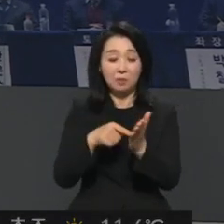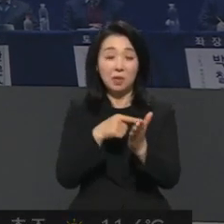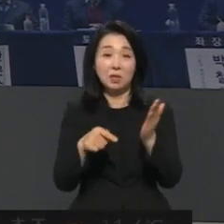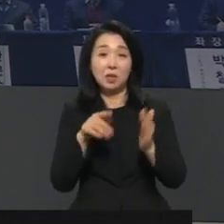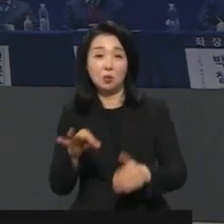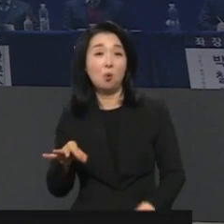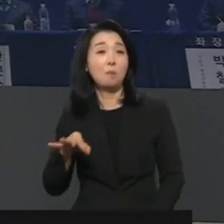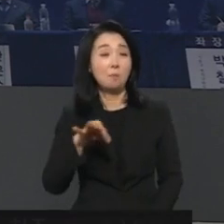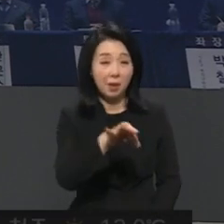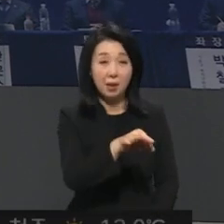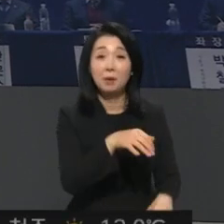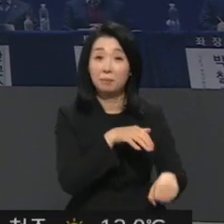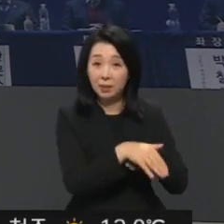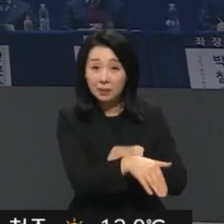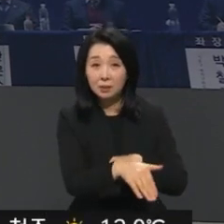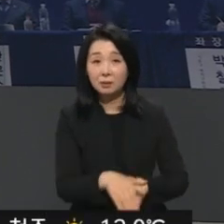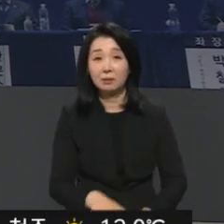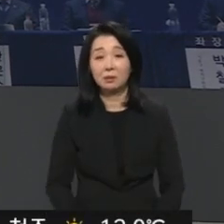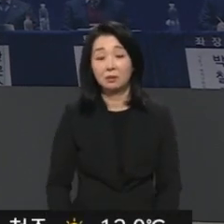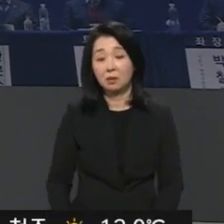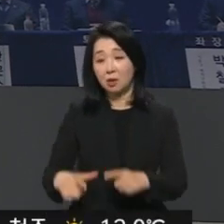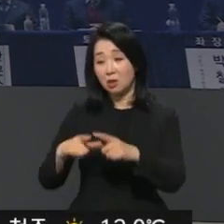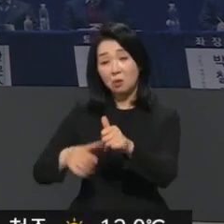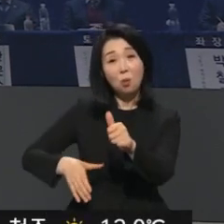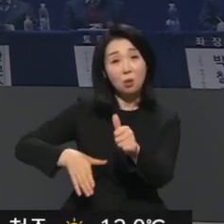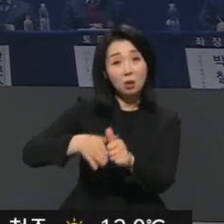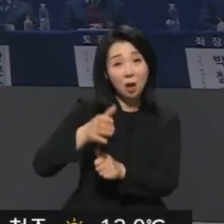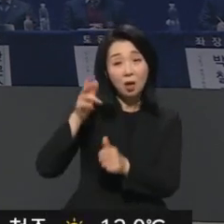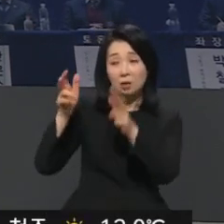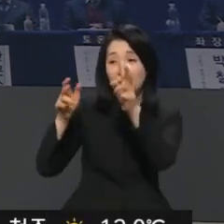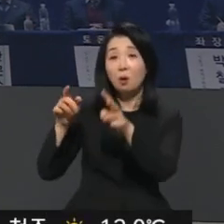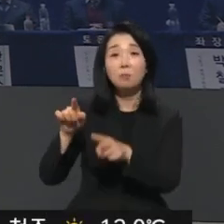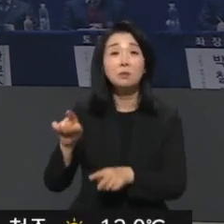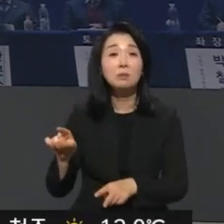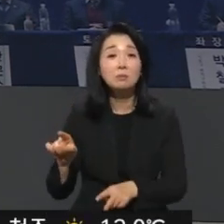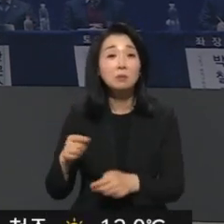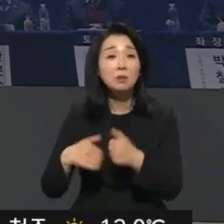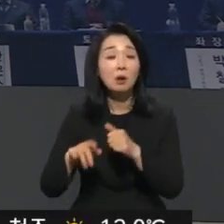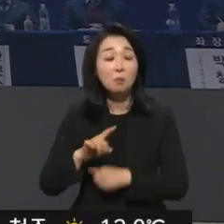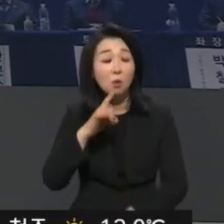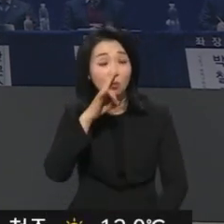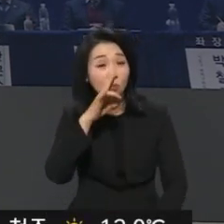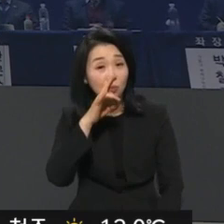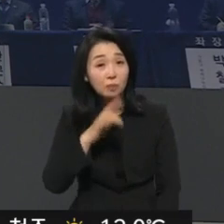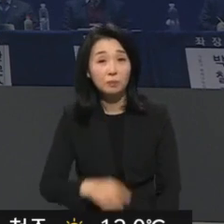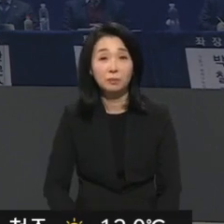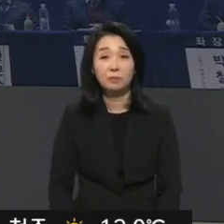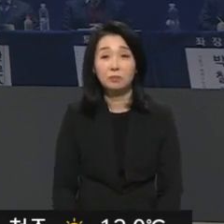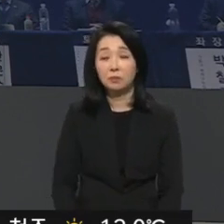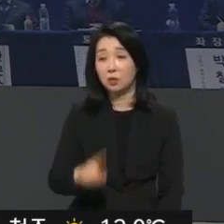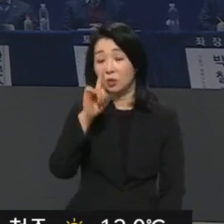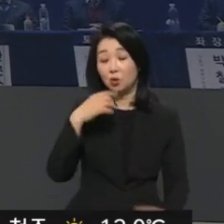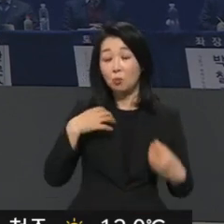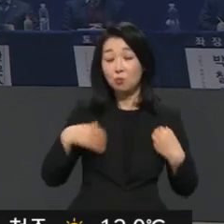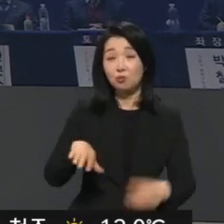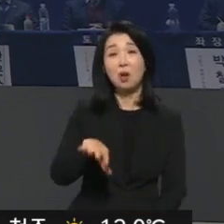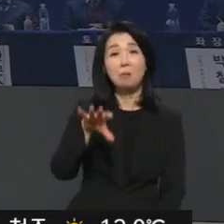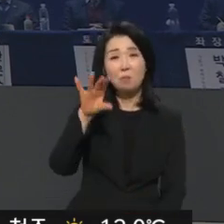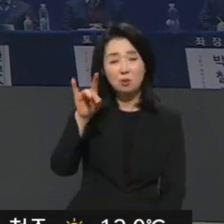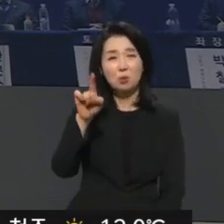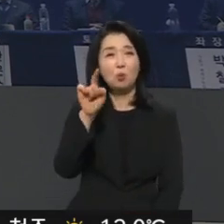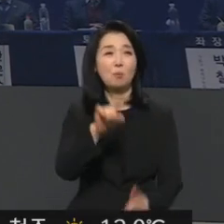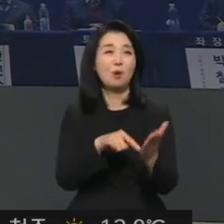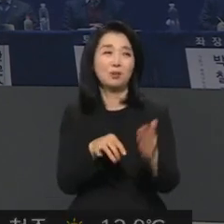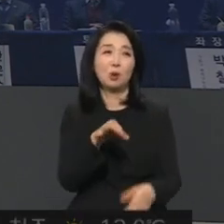배상하는 방식입니다 그렇다면 일본 가해 기업들은 어떻게 되느냐 궁금하실 텐데요 정부는 우리가 먼저